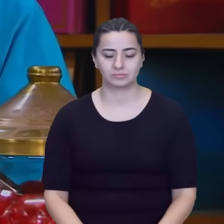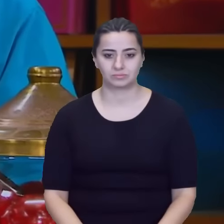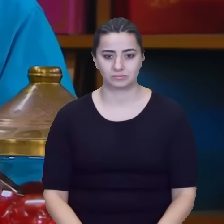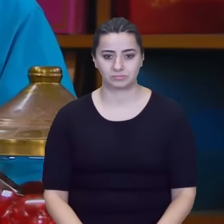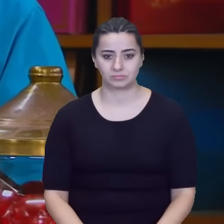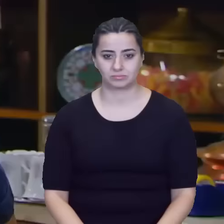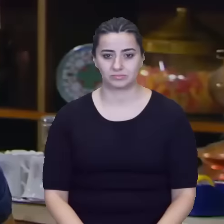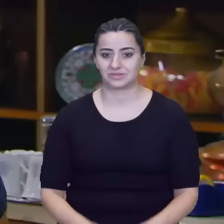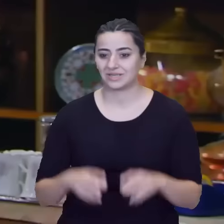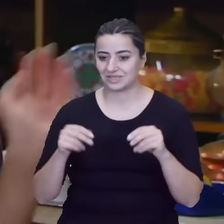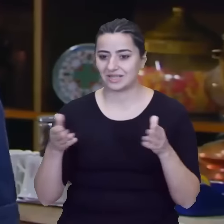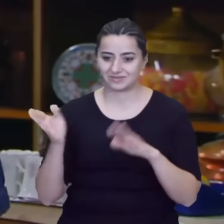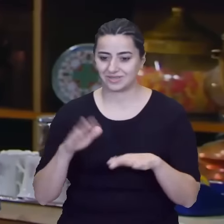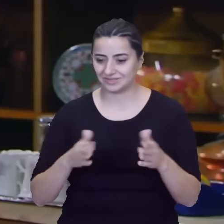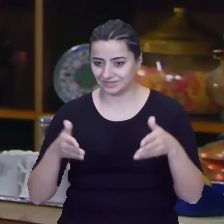Çeyiz şey sandığım.